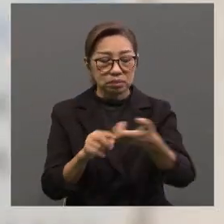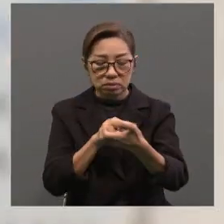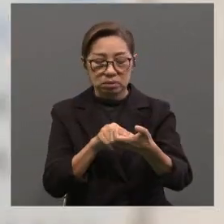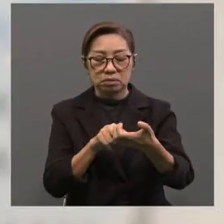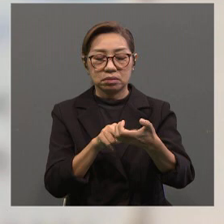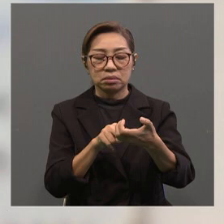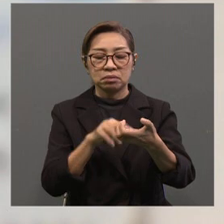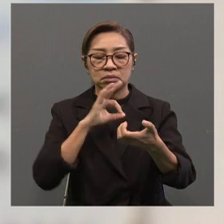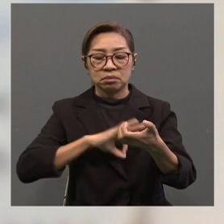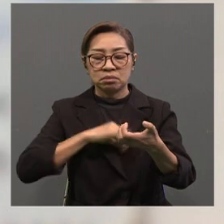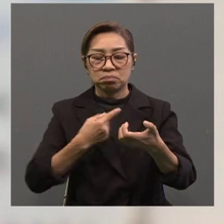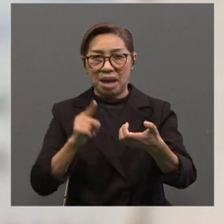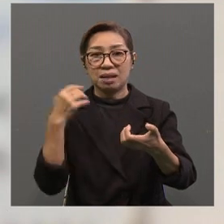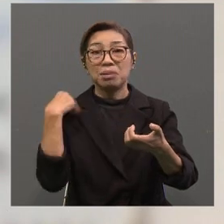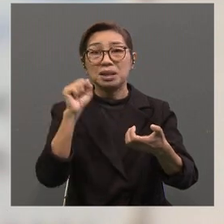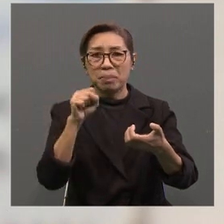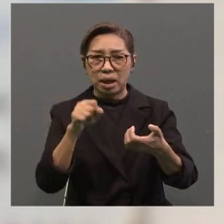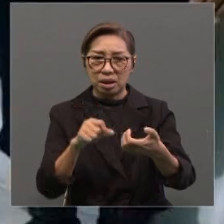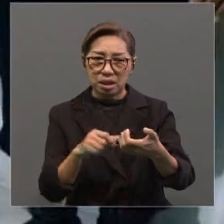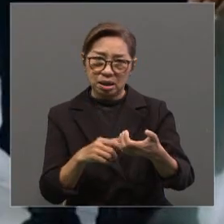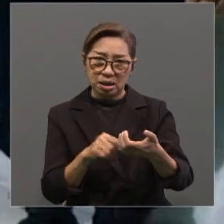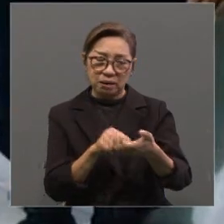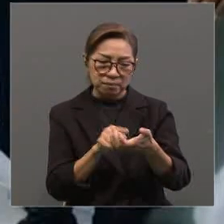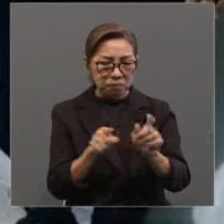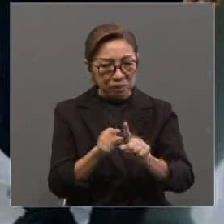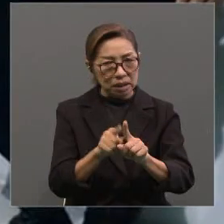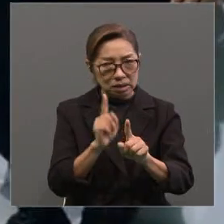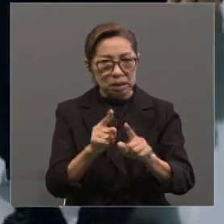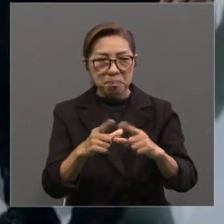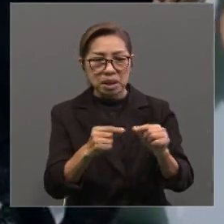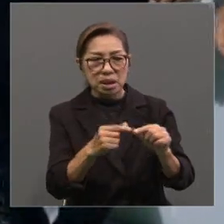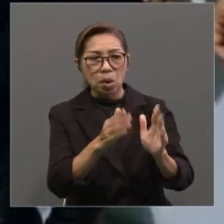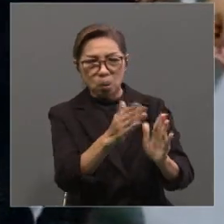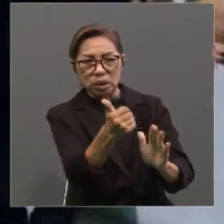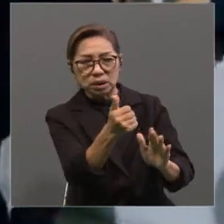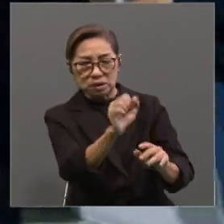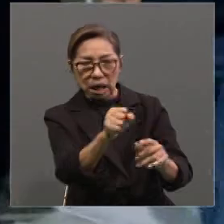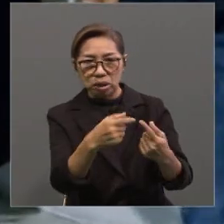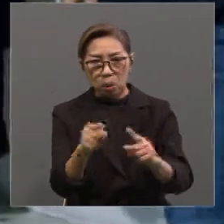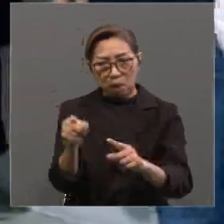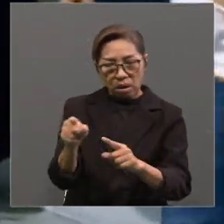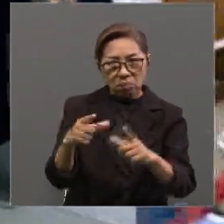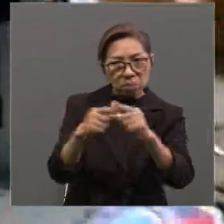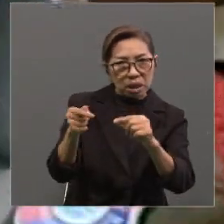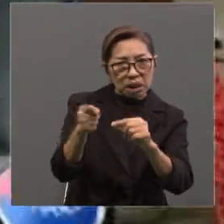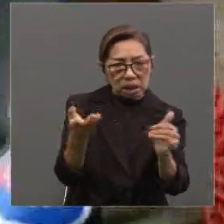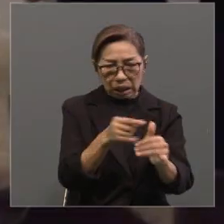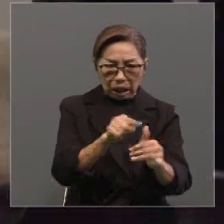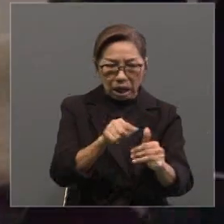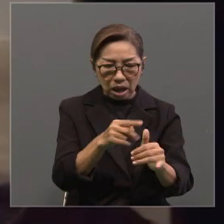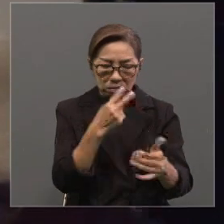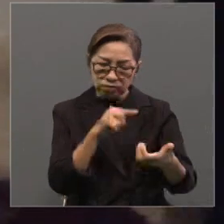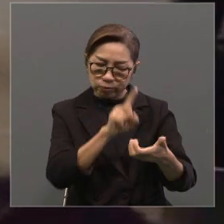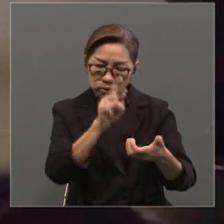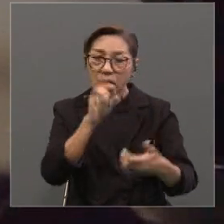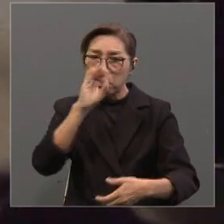ว่าเฮ้ยไม่ปกติ ใช่ค่ะนี่ไงคะมันถึงแม้ว่าจะเป็นเรื่องของคนอื่นแต่ทีนี้มันมีคดีที่มันเกิดขึ้นก็สามารถที่จะแจ้งเจ้าหน้าที่